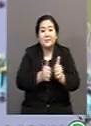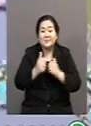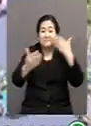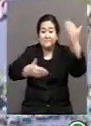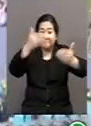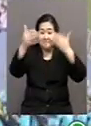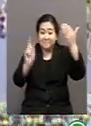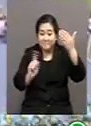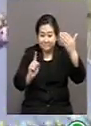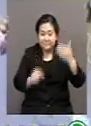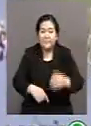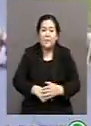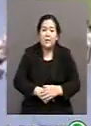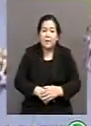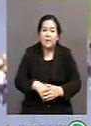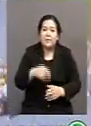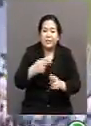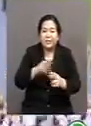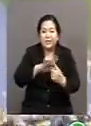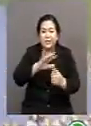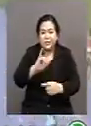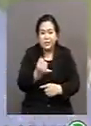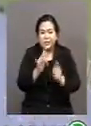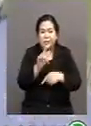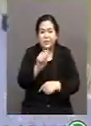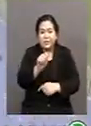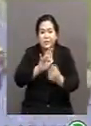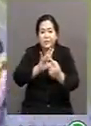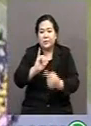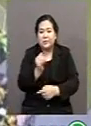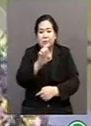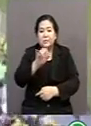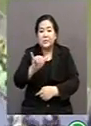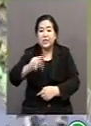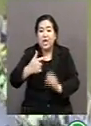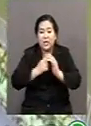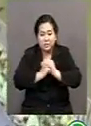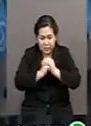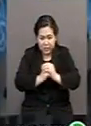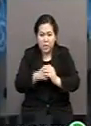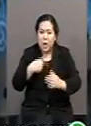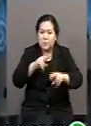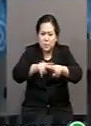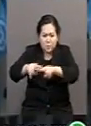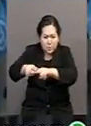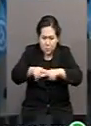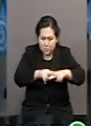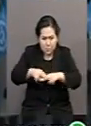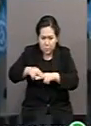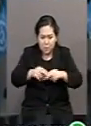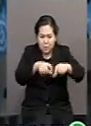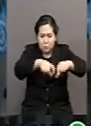ที่เมืองปิงหูมณฑลเจ้อเจียงของประเทศจีนนะคะแล้วเขาก็จะให้ผู้คนที่เข้าร่วมงานเนี่ยนั่งนะคะที่เรียง